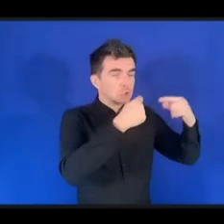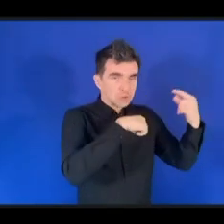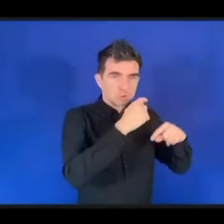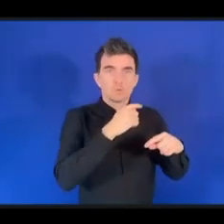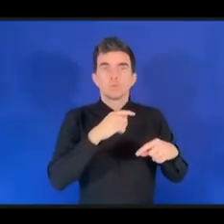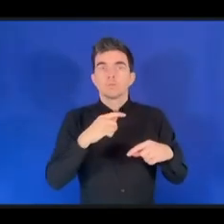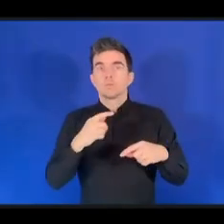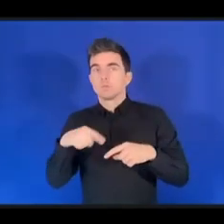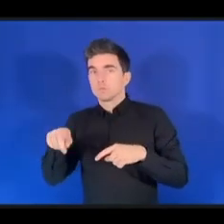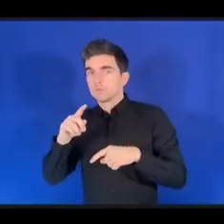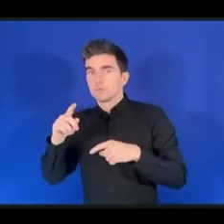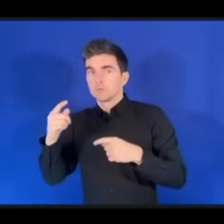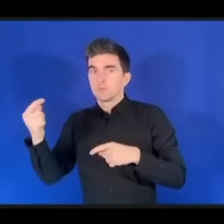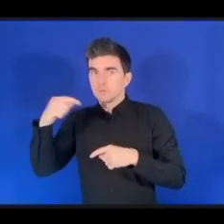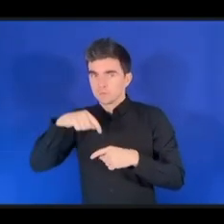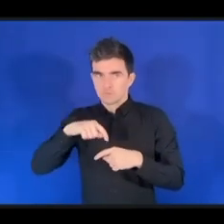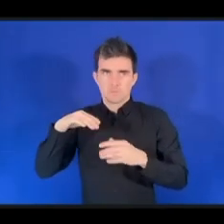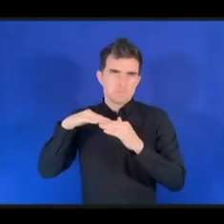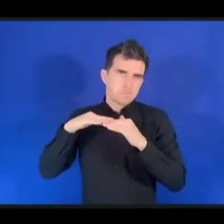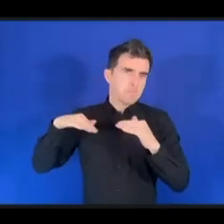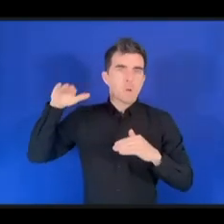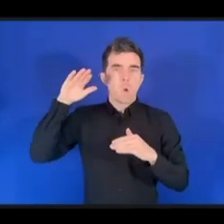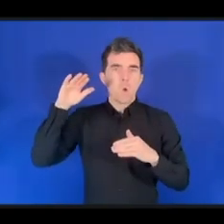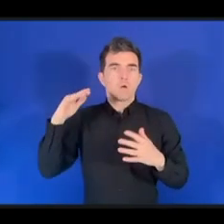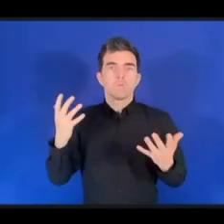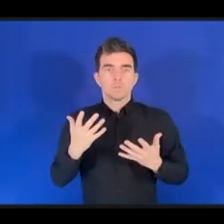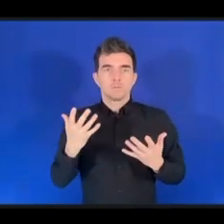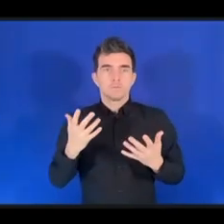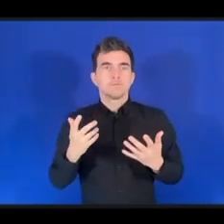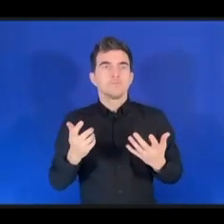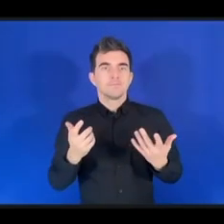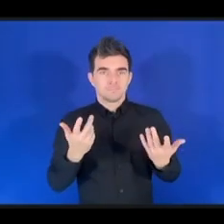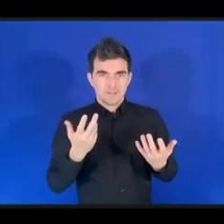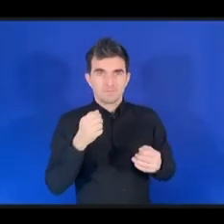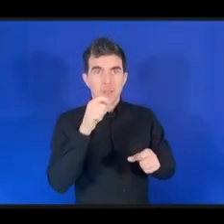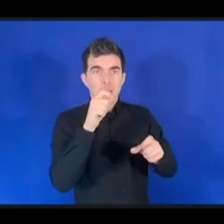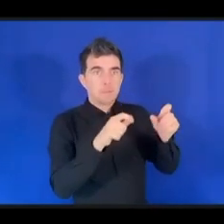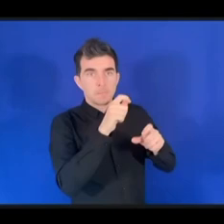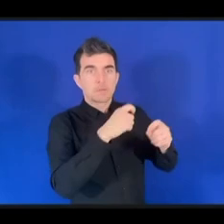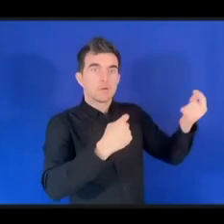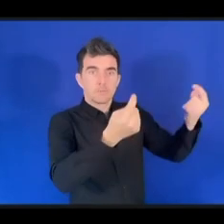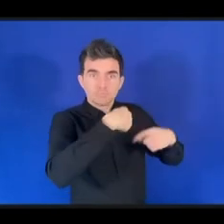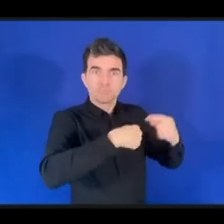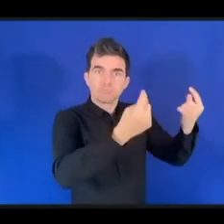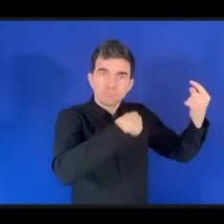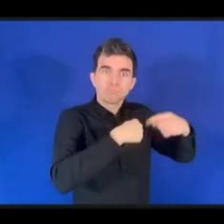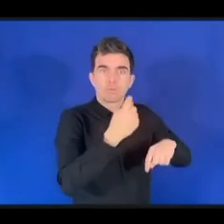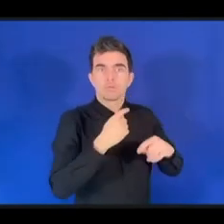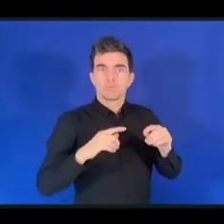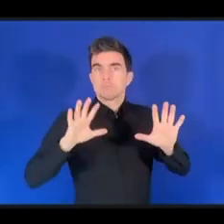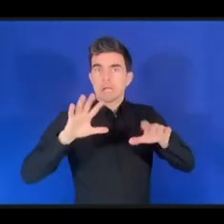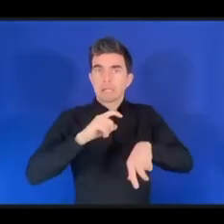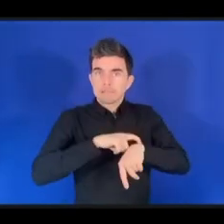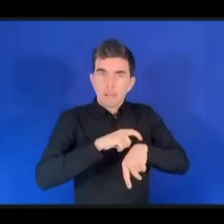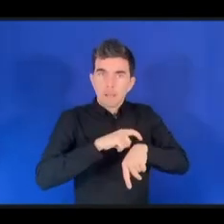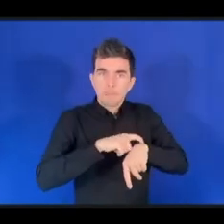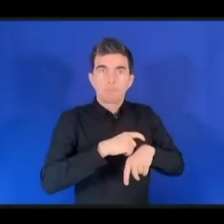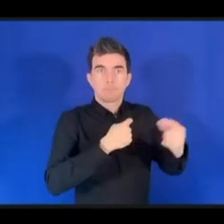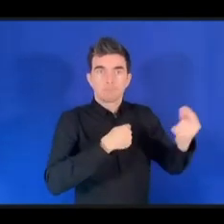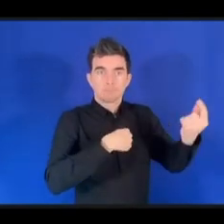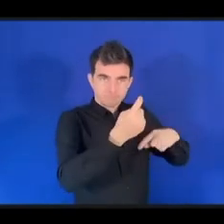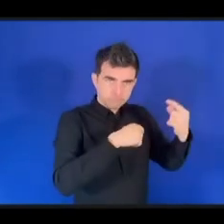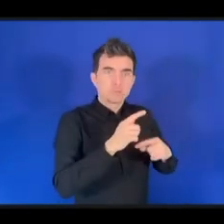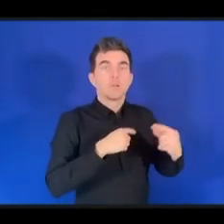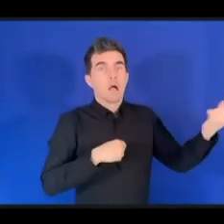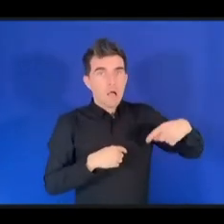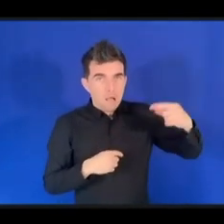多人都来了五次，还有人来了十次以上。他们每一次到京都都有新的发现，